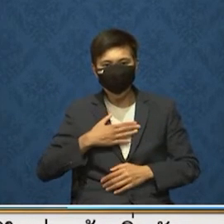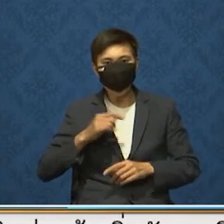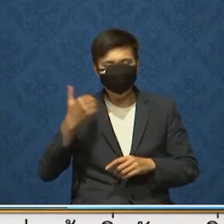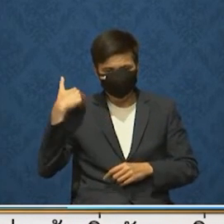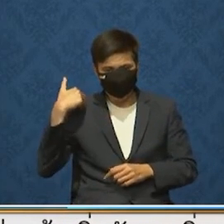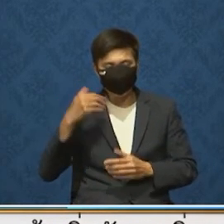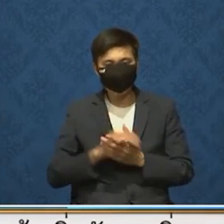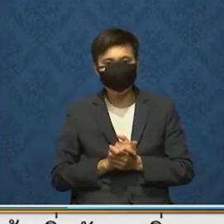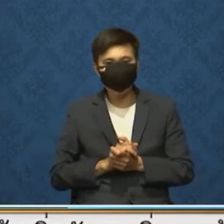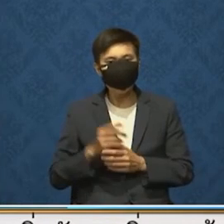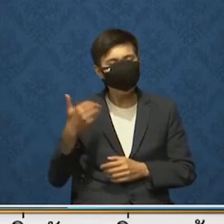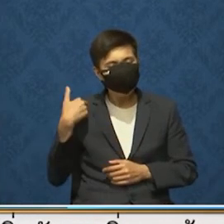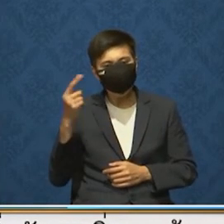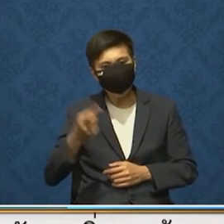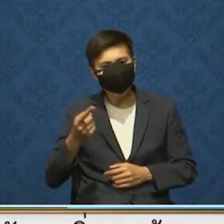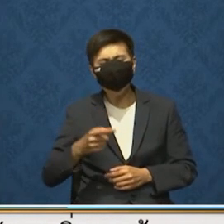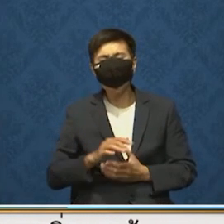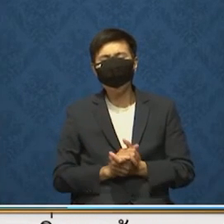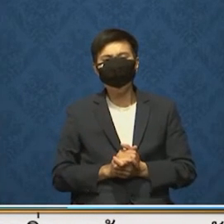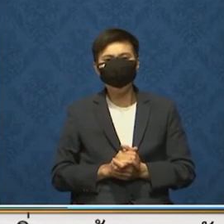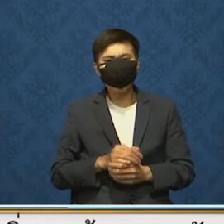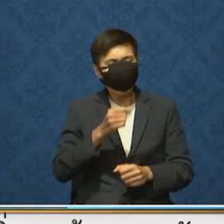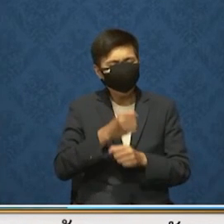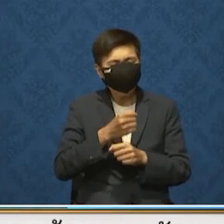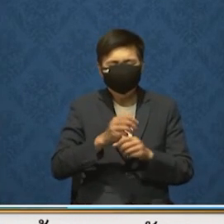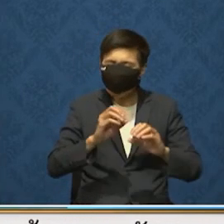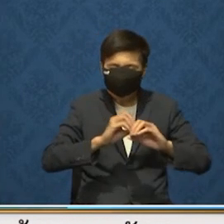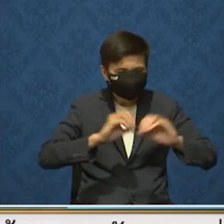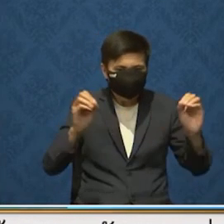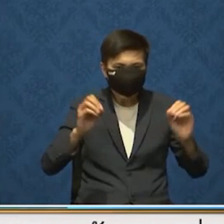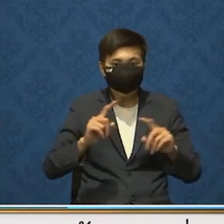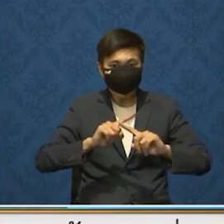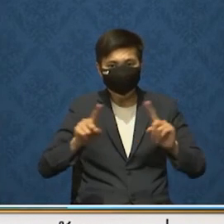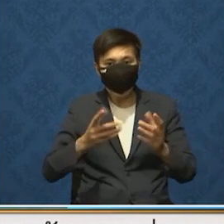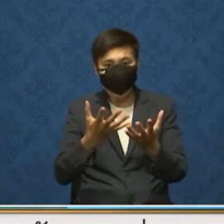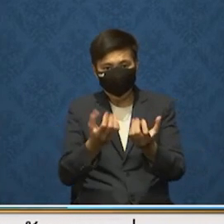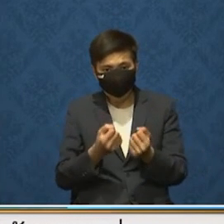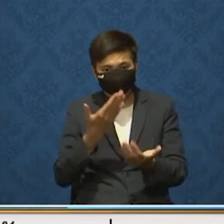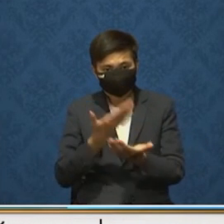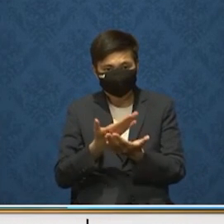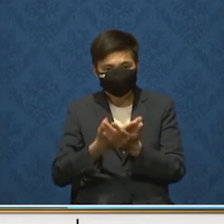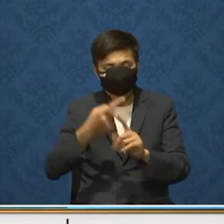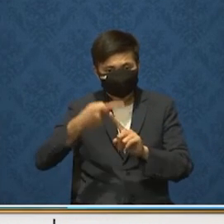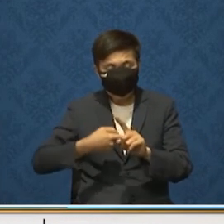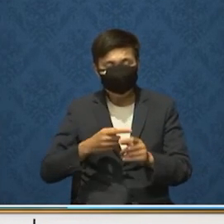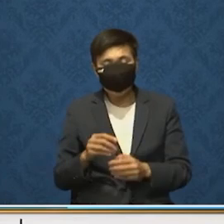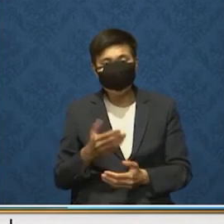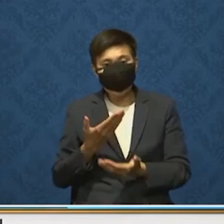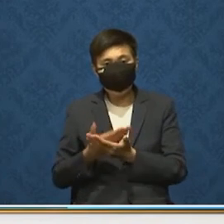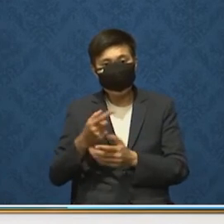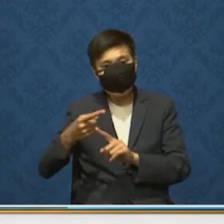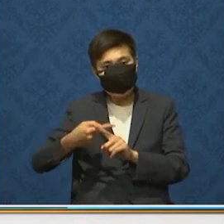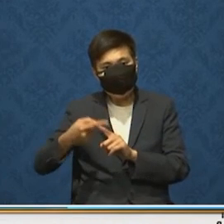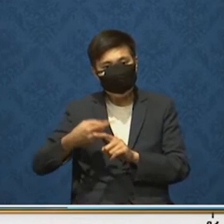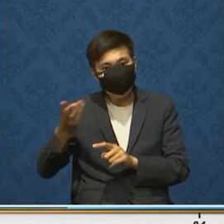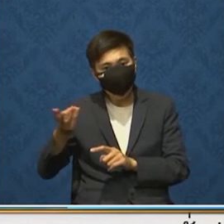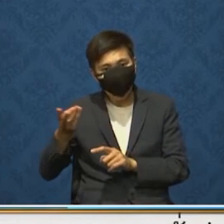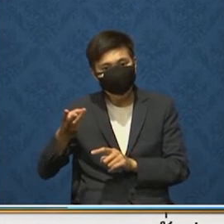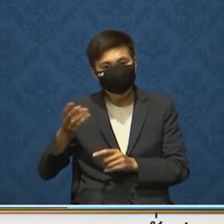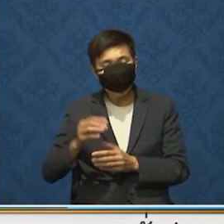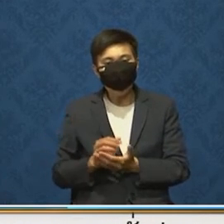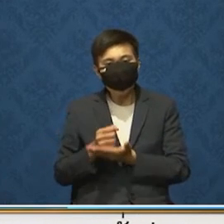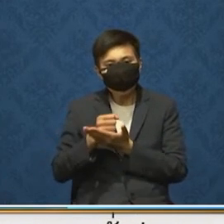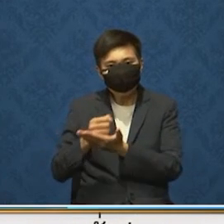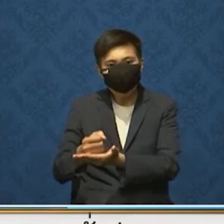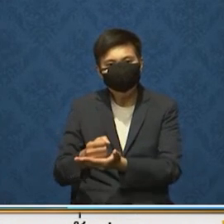ประจำๆกันะไม่มงานทำกินจเงินต้องเงน้อยกไปช่วยทวงนี่เข